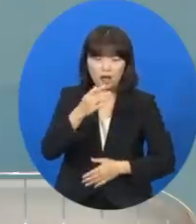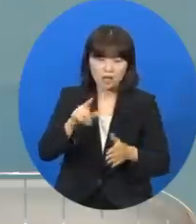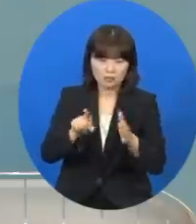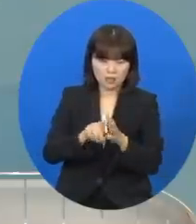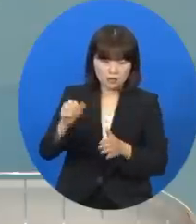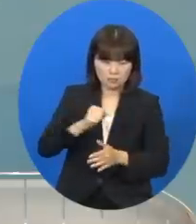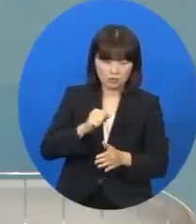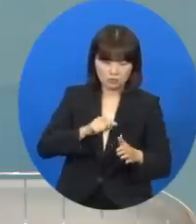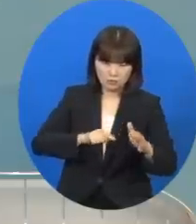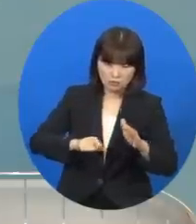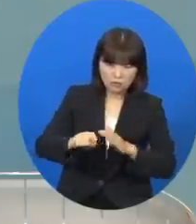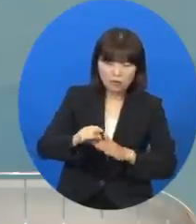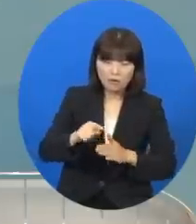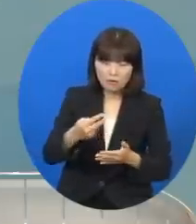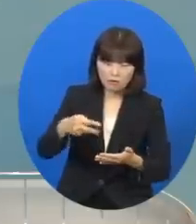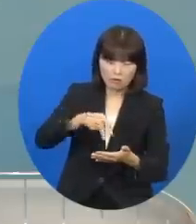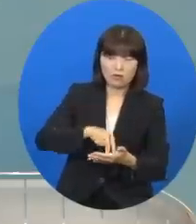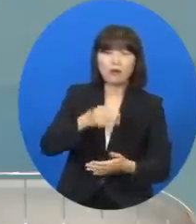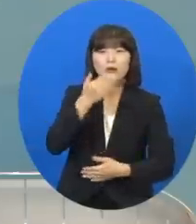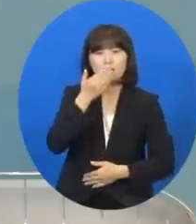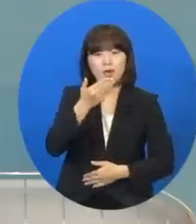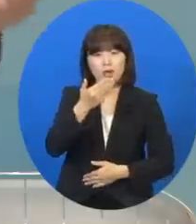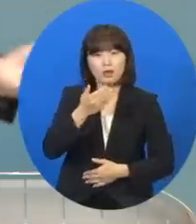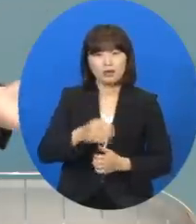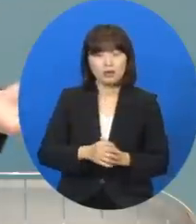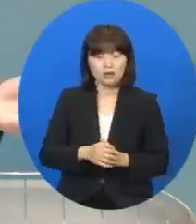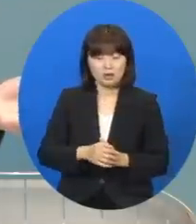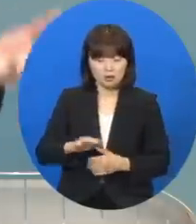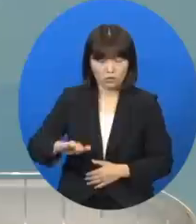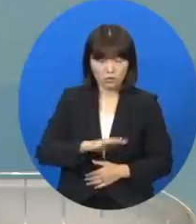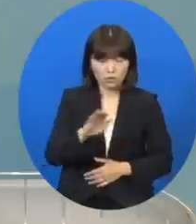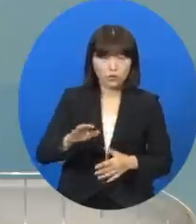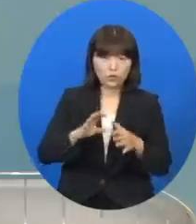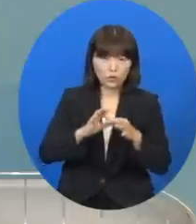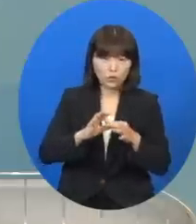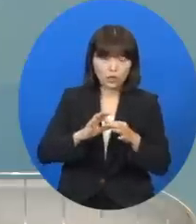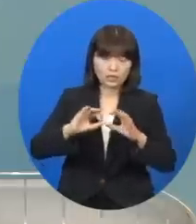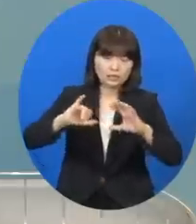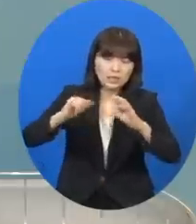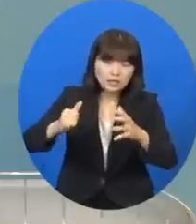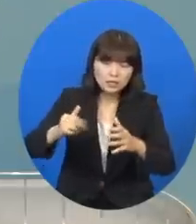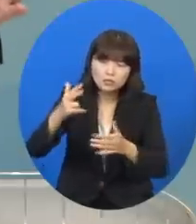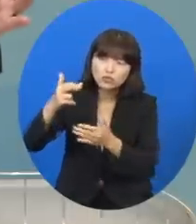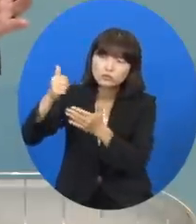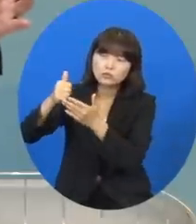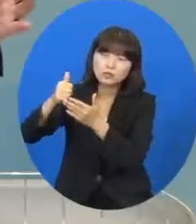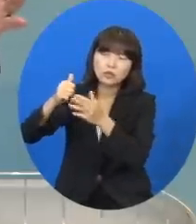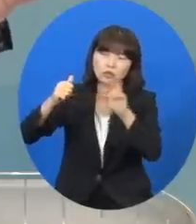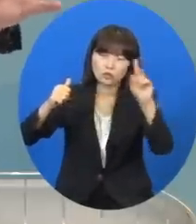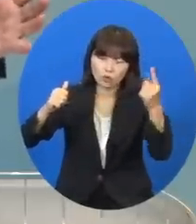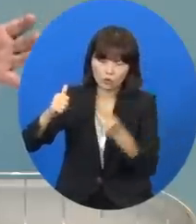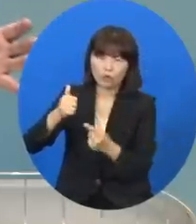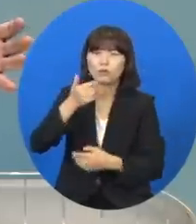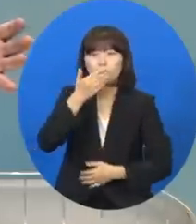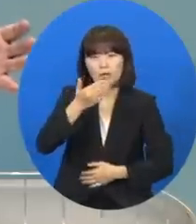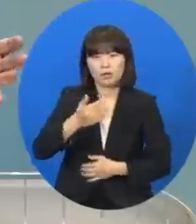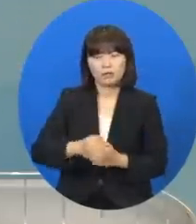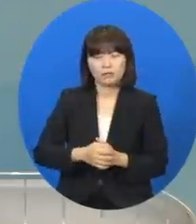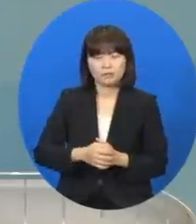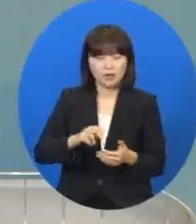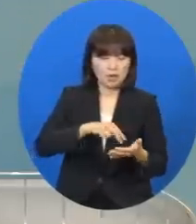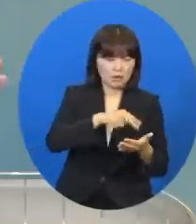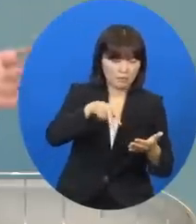돼요. 그리고 우리를 통해서 세상이 주께로 돌아와요. 방황하는 청년들, 다음